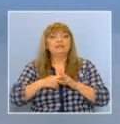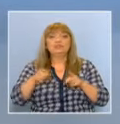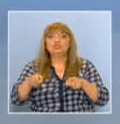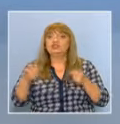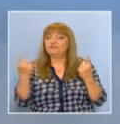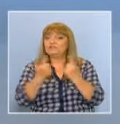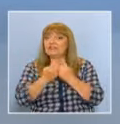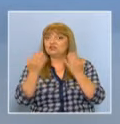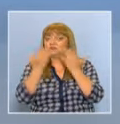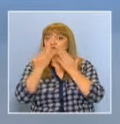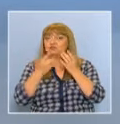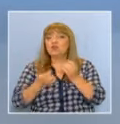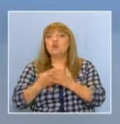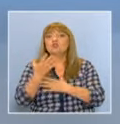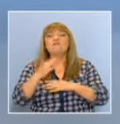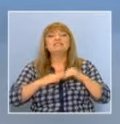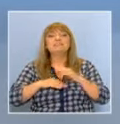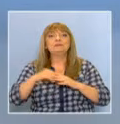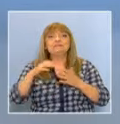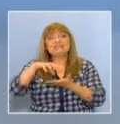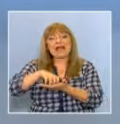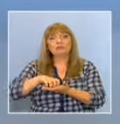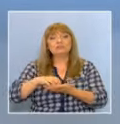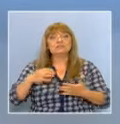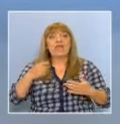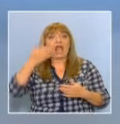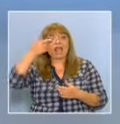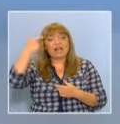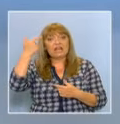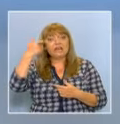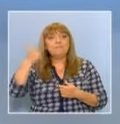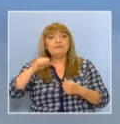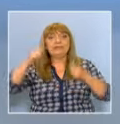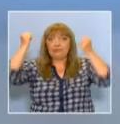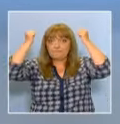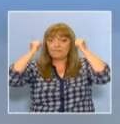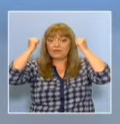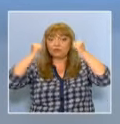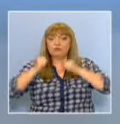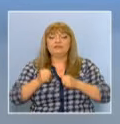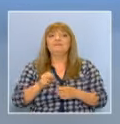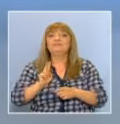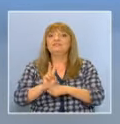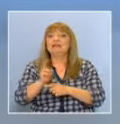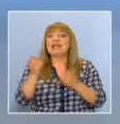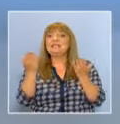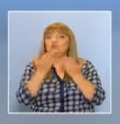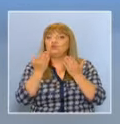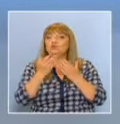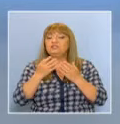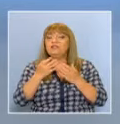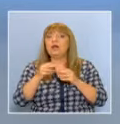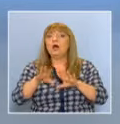там – театрален грим и перуки. След дни приключва първата учебна година за 12 младежи, които изучават тънкостите на